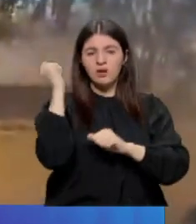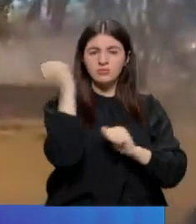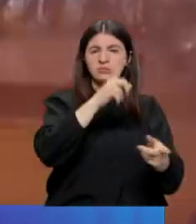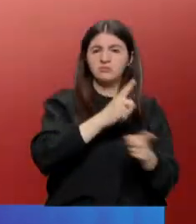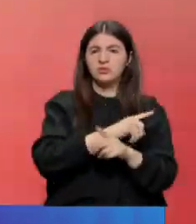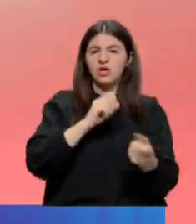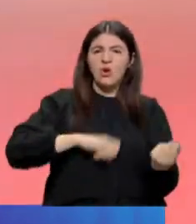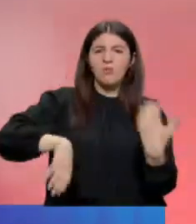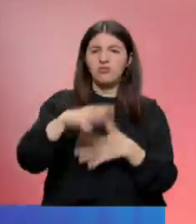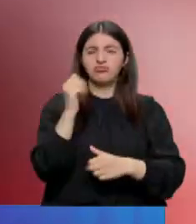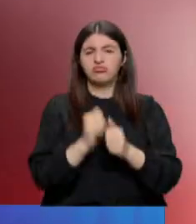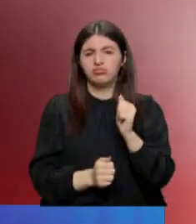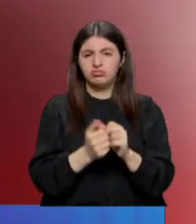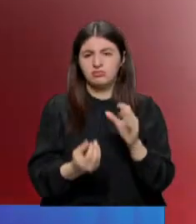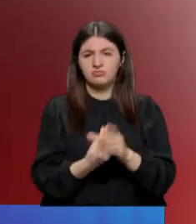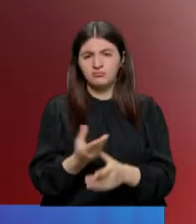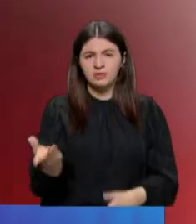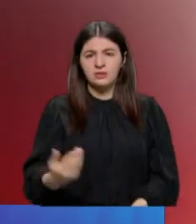alanına döndü.